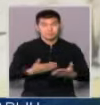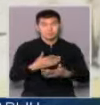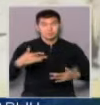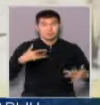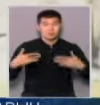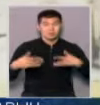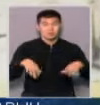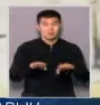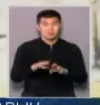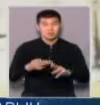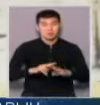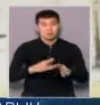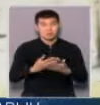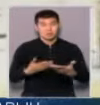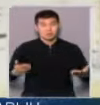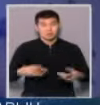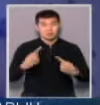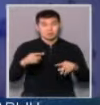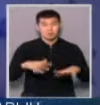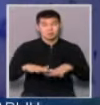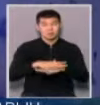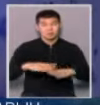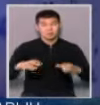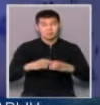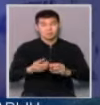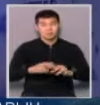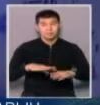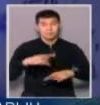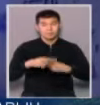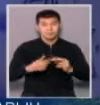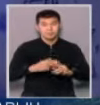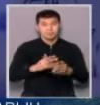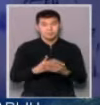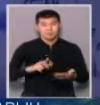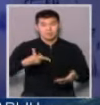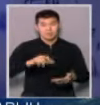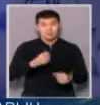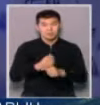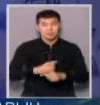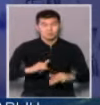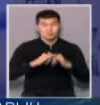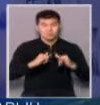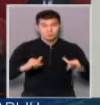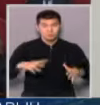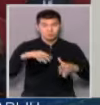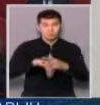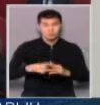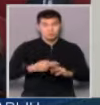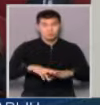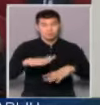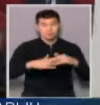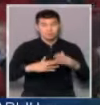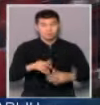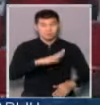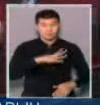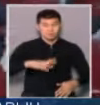салтанаты келіскен жиынға ақ жағалылардан бөлек қолын қара алтынға малып, өңірдегі мұнай-газ ісінің өркендеуіне үлес қосқан сала